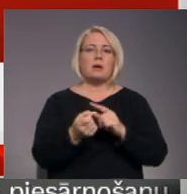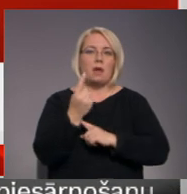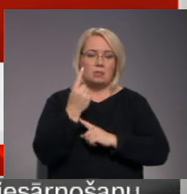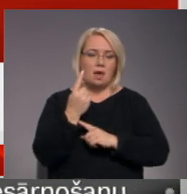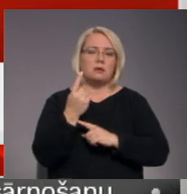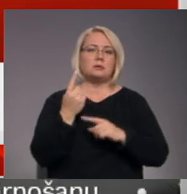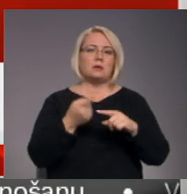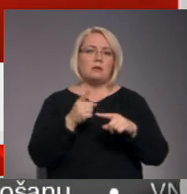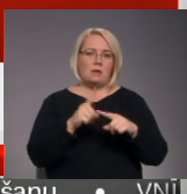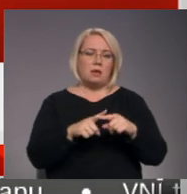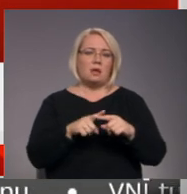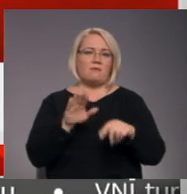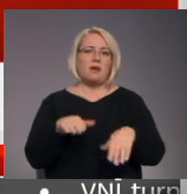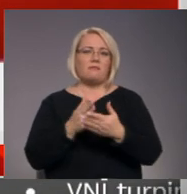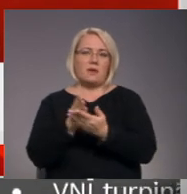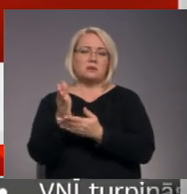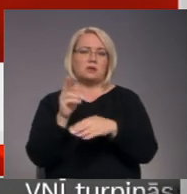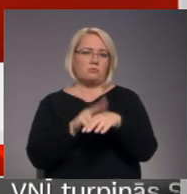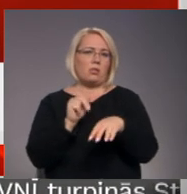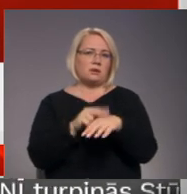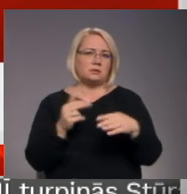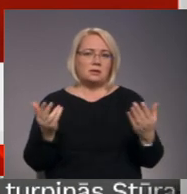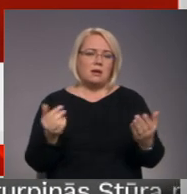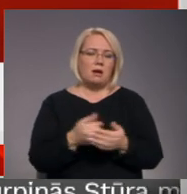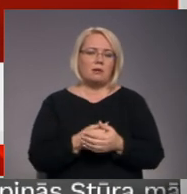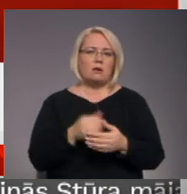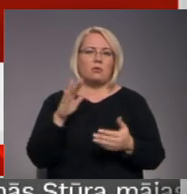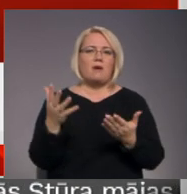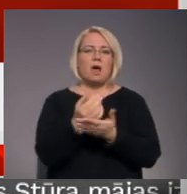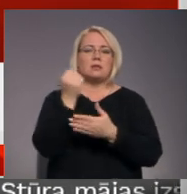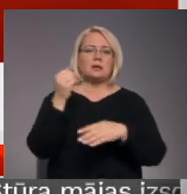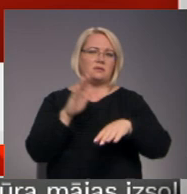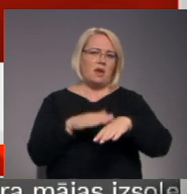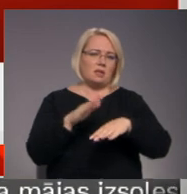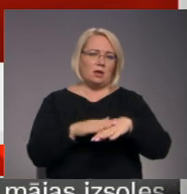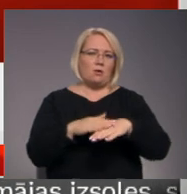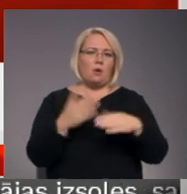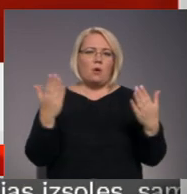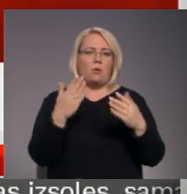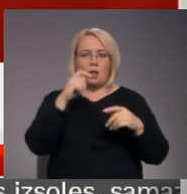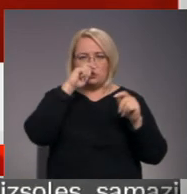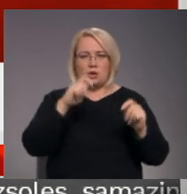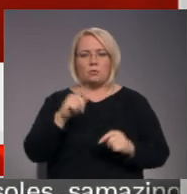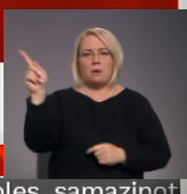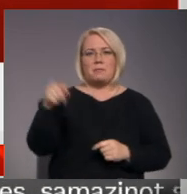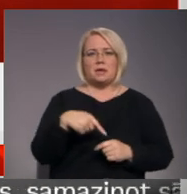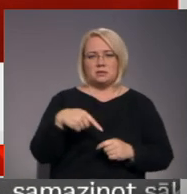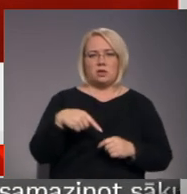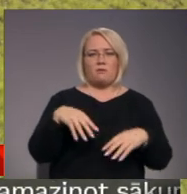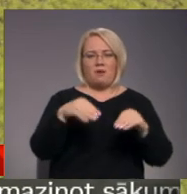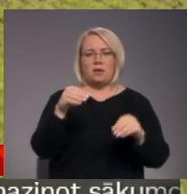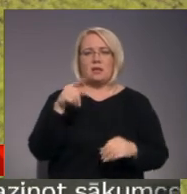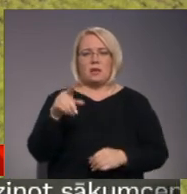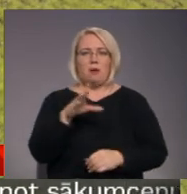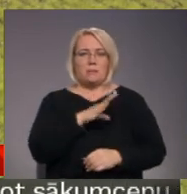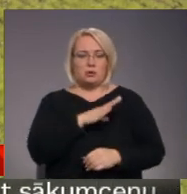tad jāsvarētu arī vēsties no policijā par atrastu vainīgu un kaut kaut kādu zaudējumu piensi varētu veikt, ja tādi ir bijuši.